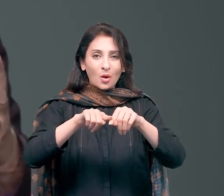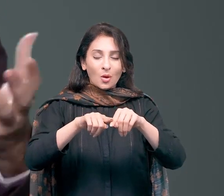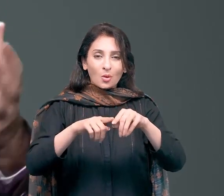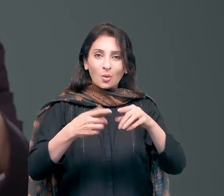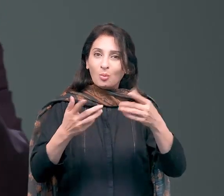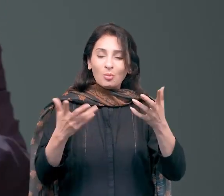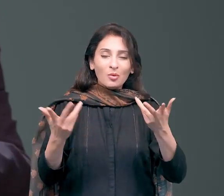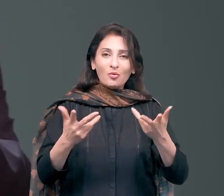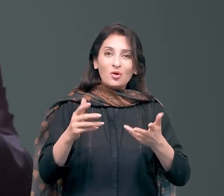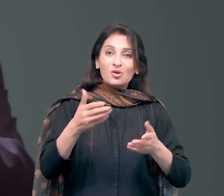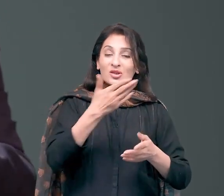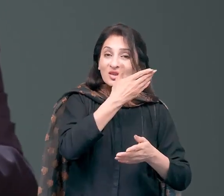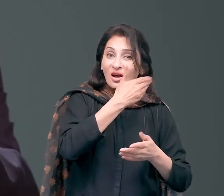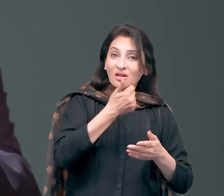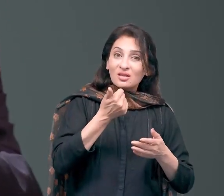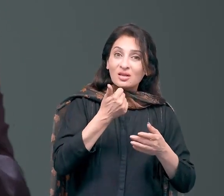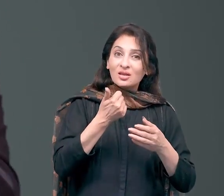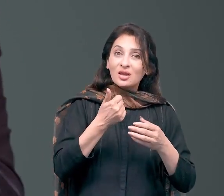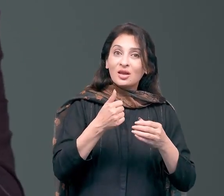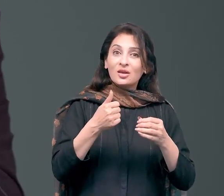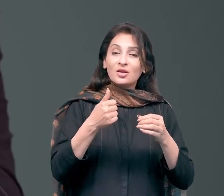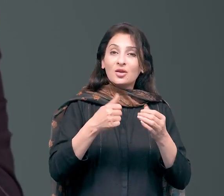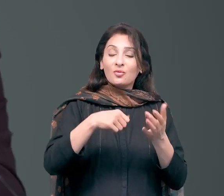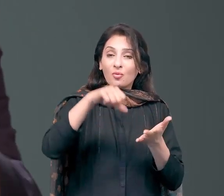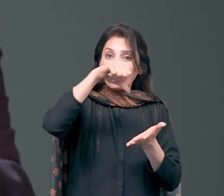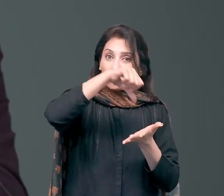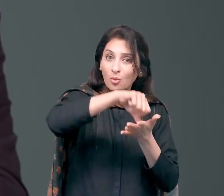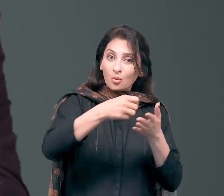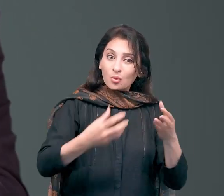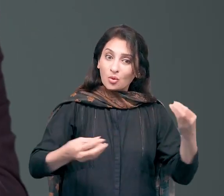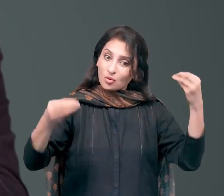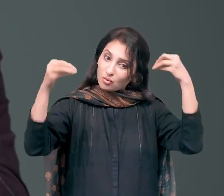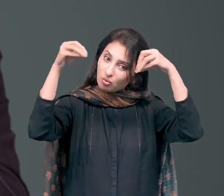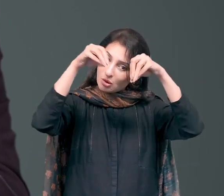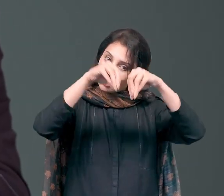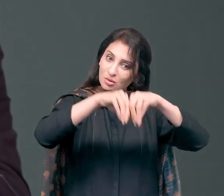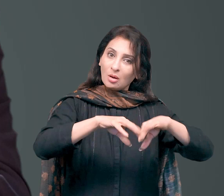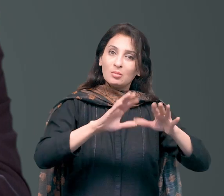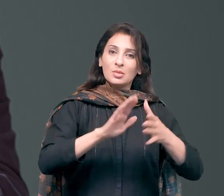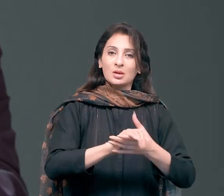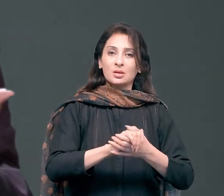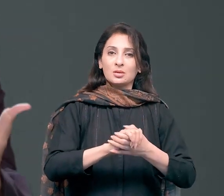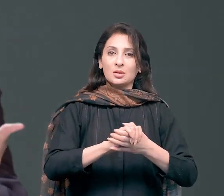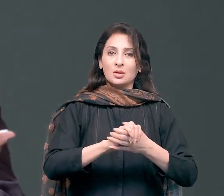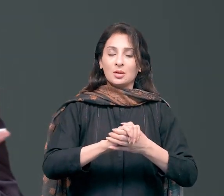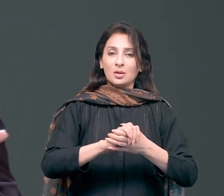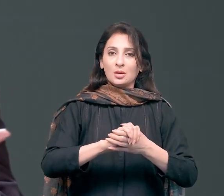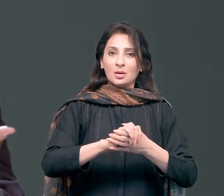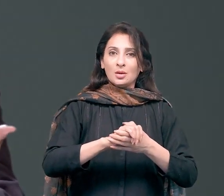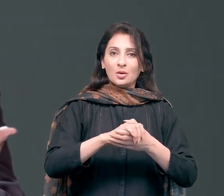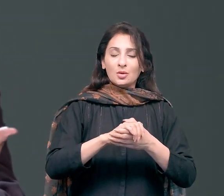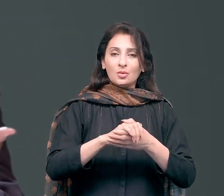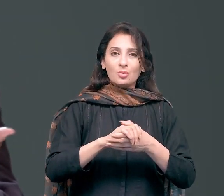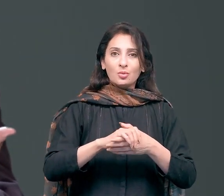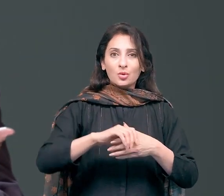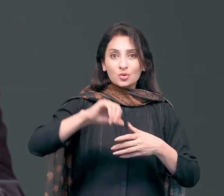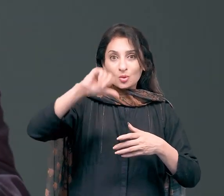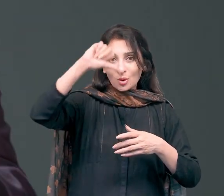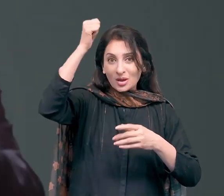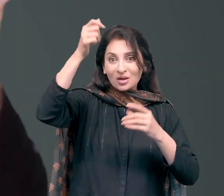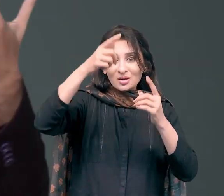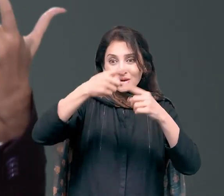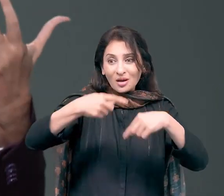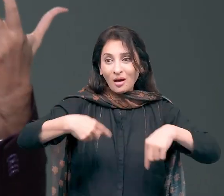کو برٹش امپائر کا حصہ بنا دینا، ضم کر دینا، یہ بہت بڑی پرائیڈ ان کی تھی،